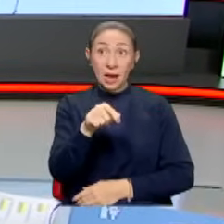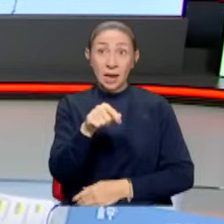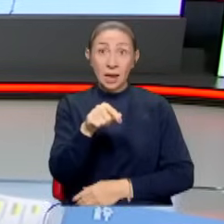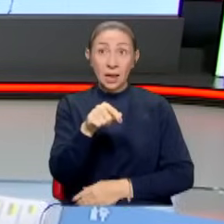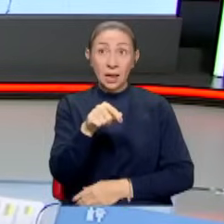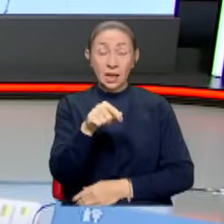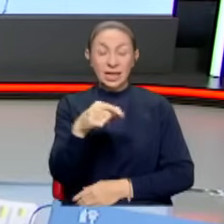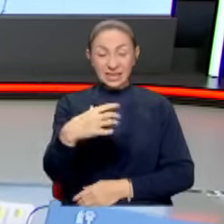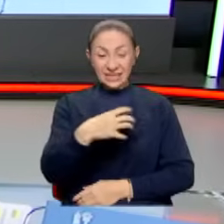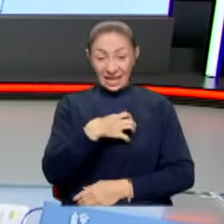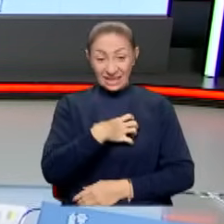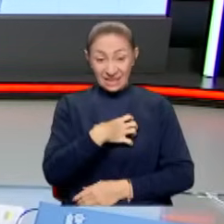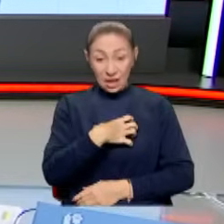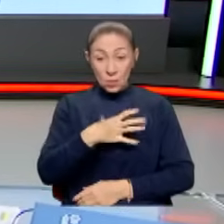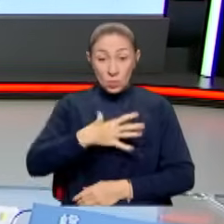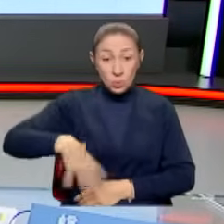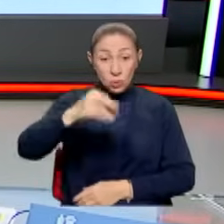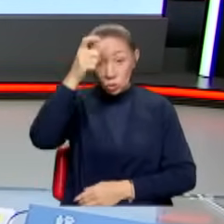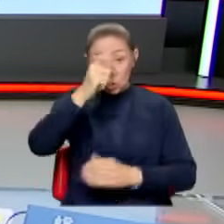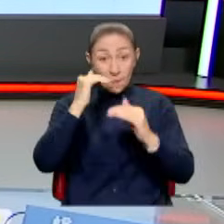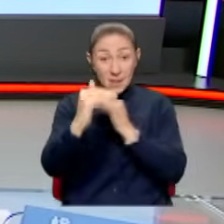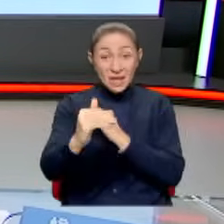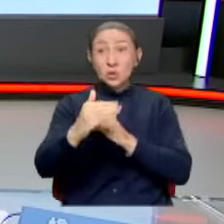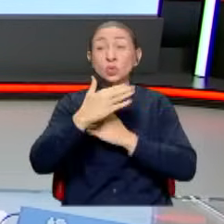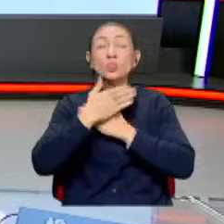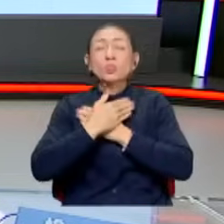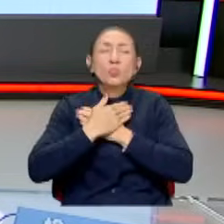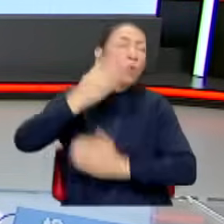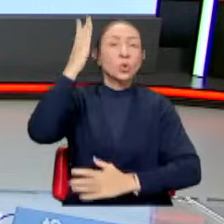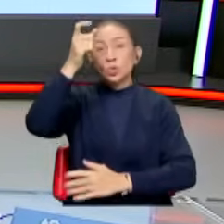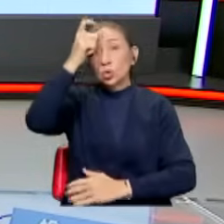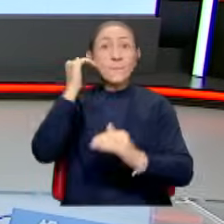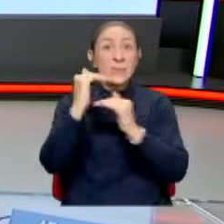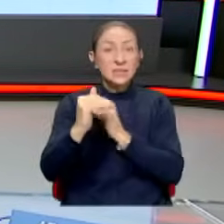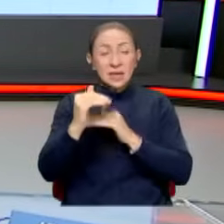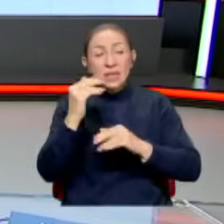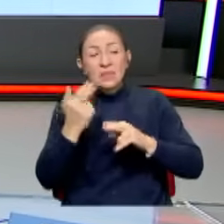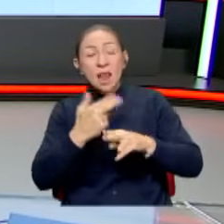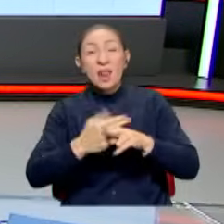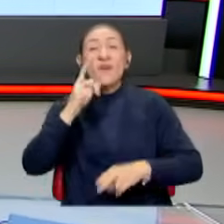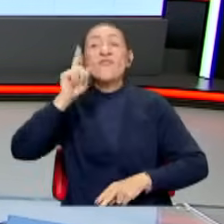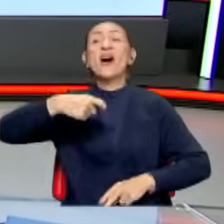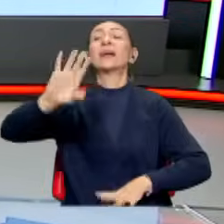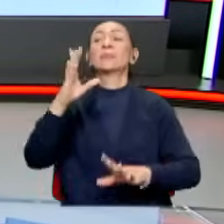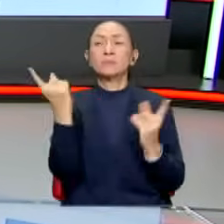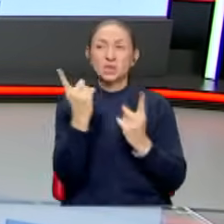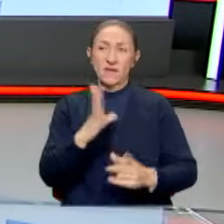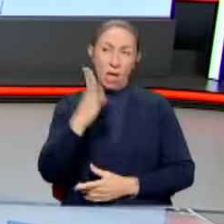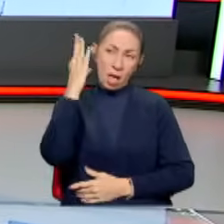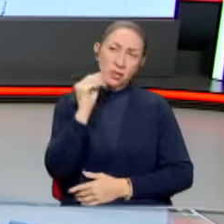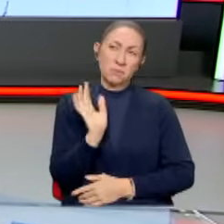bununla kendini de bütün bu ülkeyi milleti yüce Türk milletini de sınayan Varın fark etmediği bir şey var Anladığım